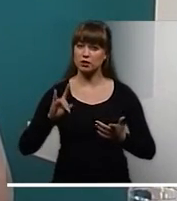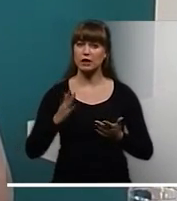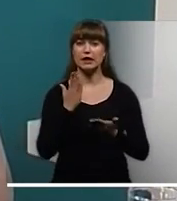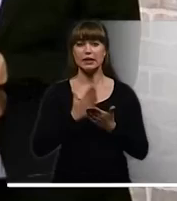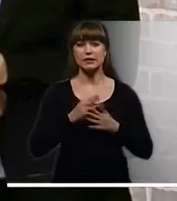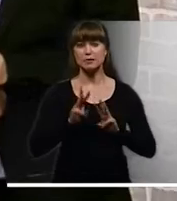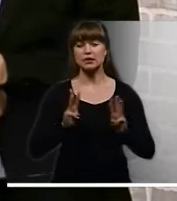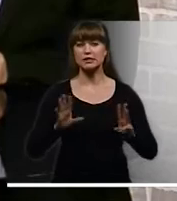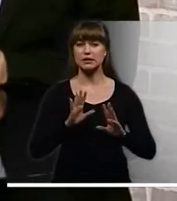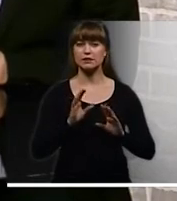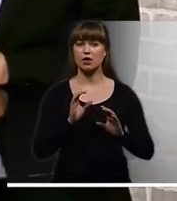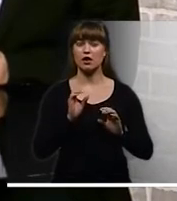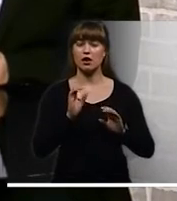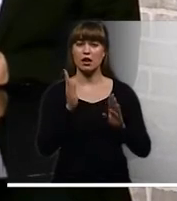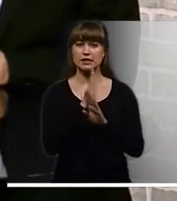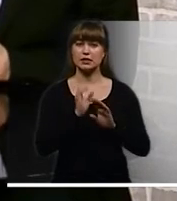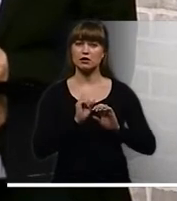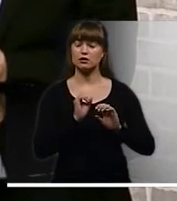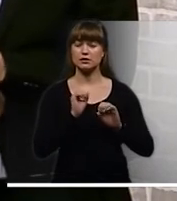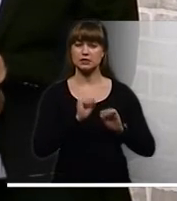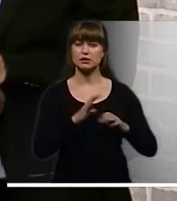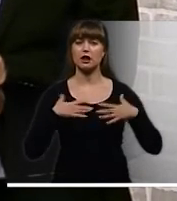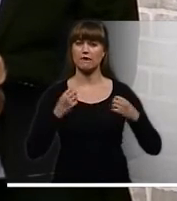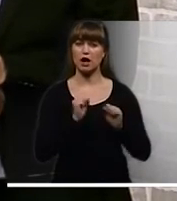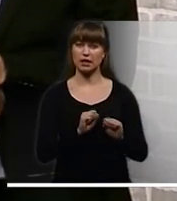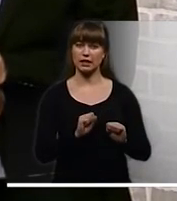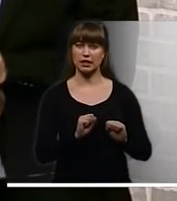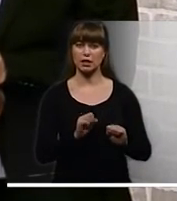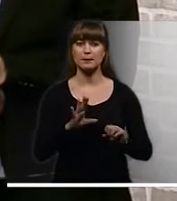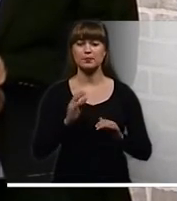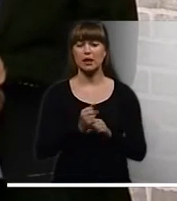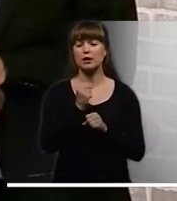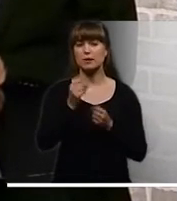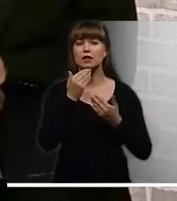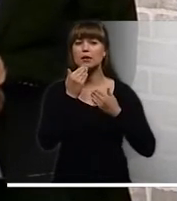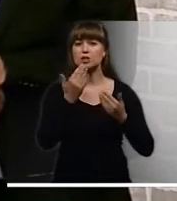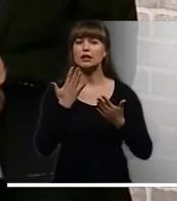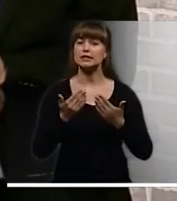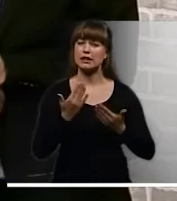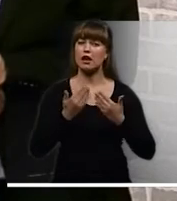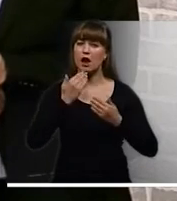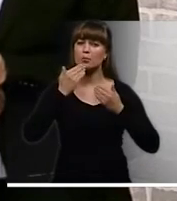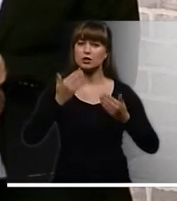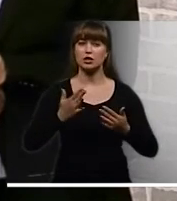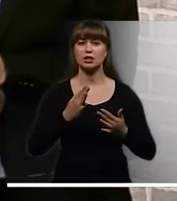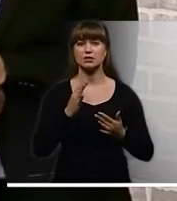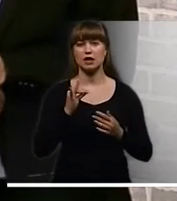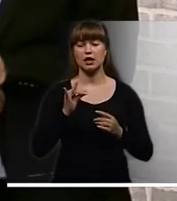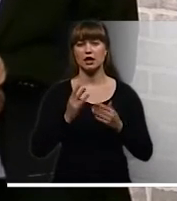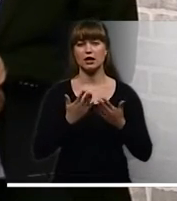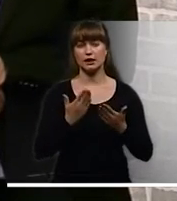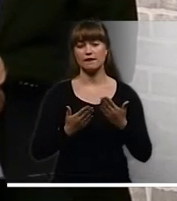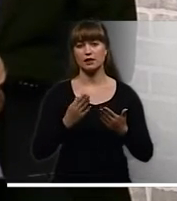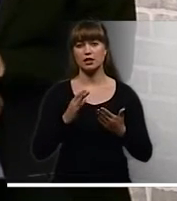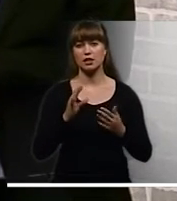они есть в Министерстве здравоохранения, только нужно туда, чтобы было официальное обращение и направление. если она обращалась или лежала в областной больнице,